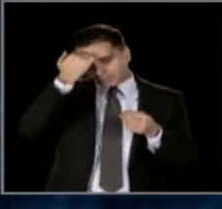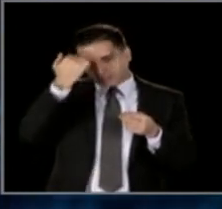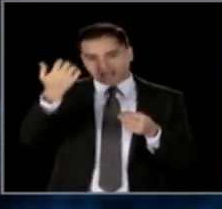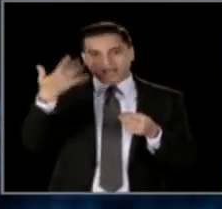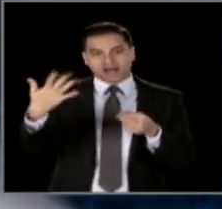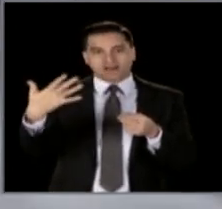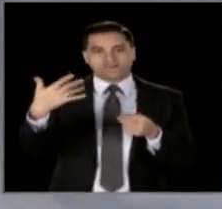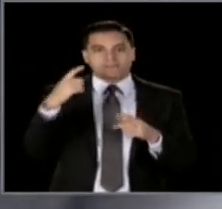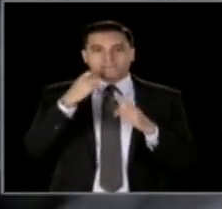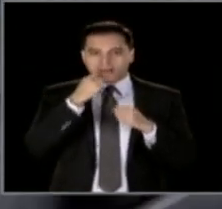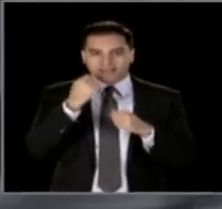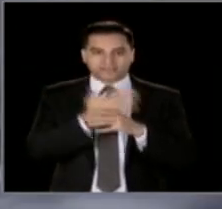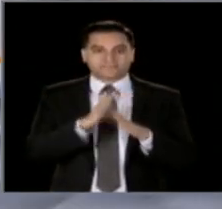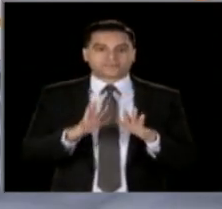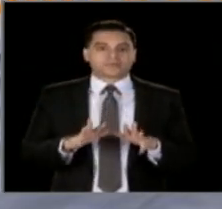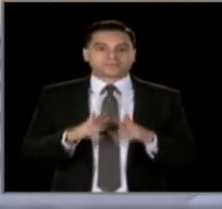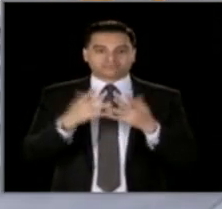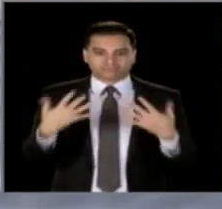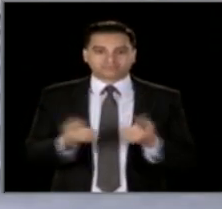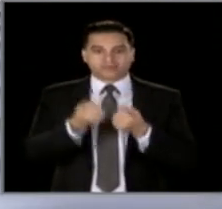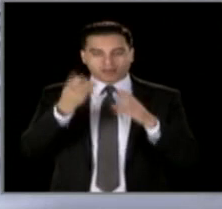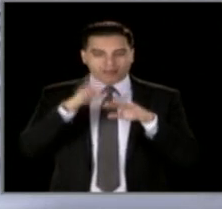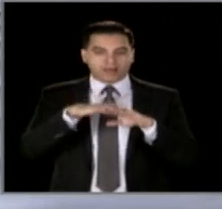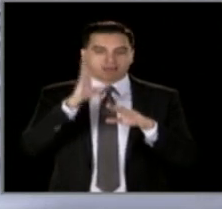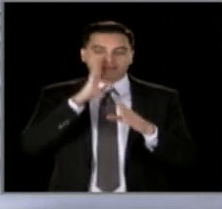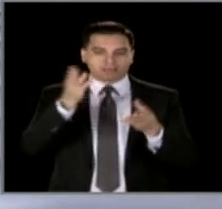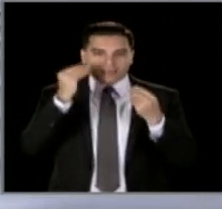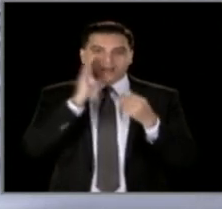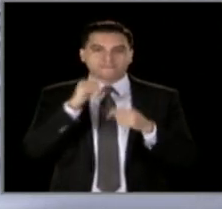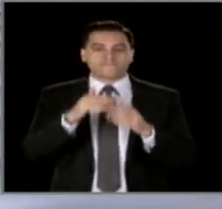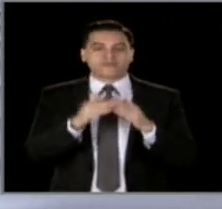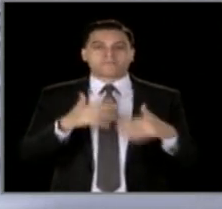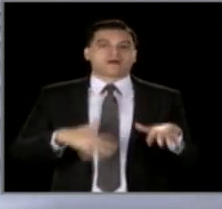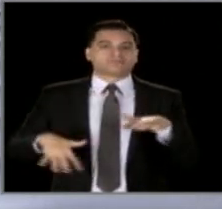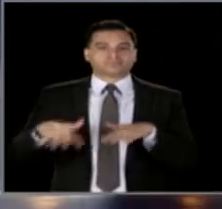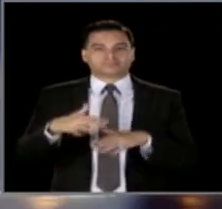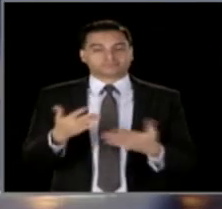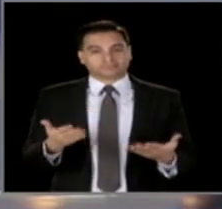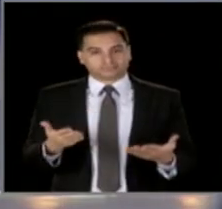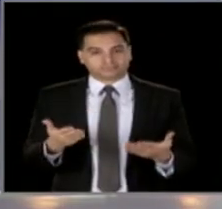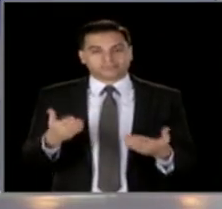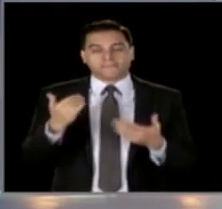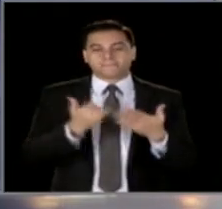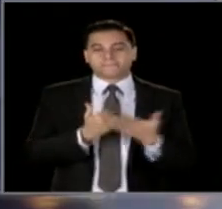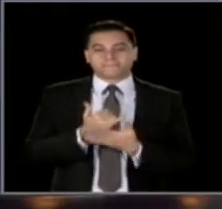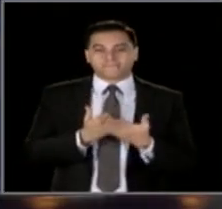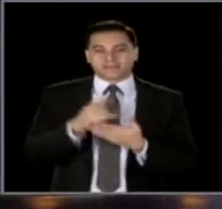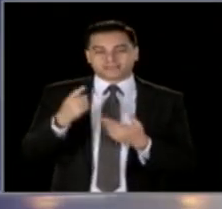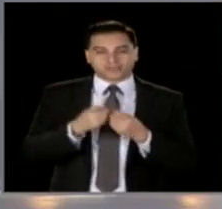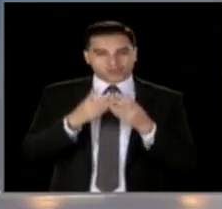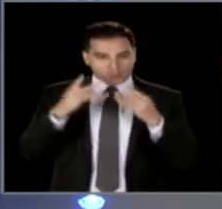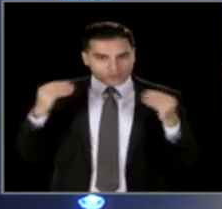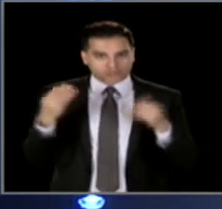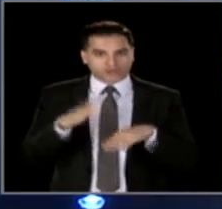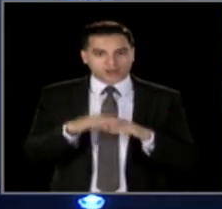27,035,000 جنيه من البنك الأهلي للمشاركة في النهوض بالمنظومة التعليمية في مصر. إي بي إس هنفتقدكم في